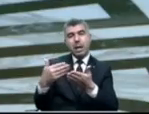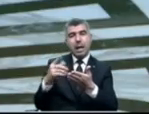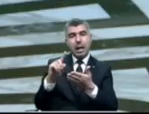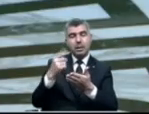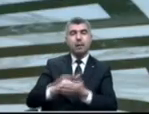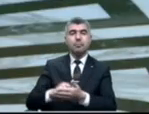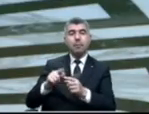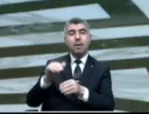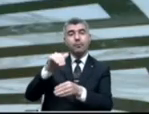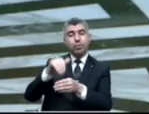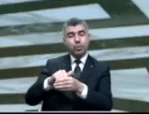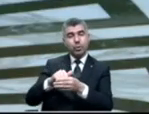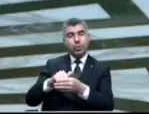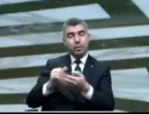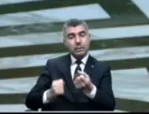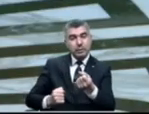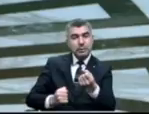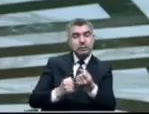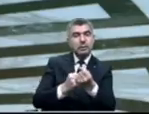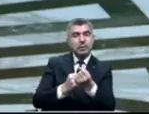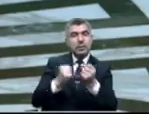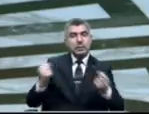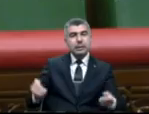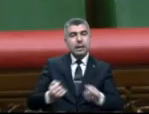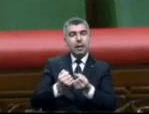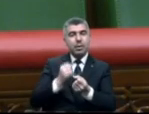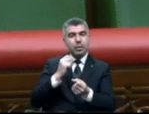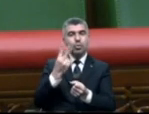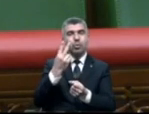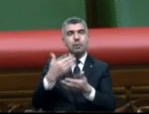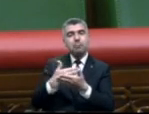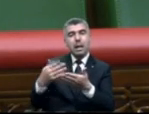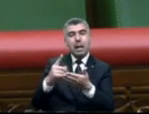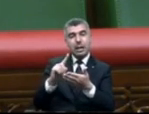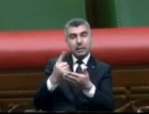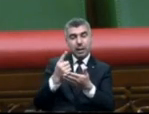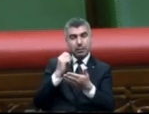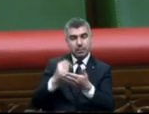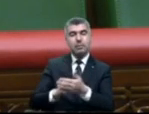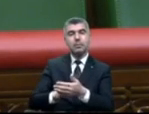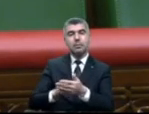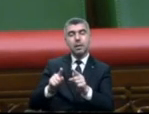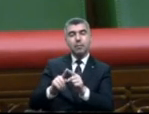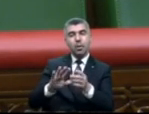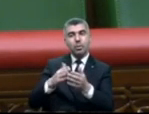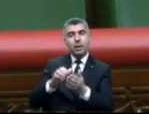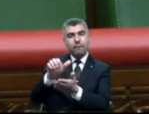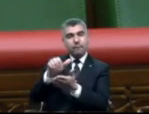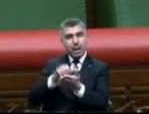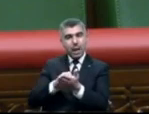المنوحة من طرف صندوق التنمية الفلاحية 2 مليار ديال الدرهم بالنسبة يعني